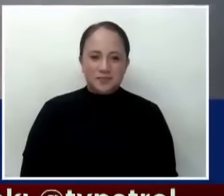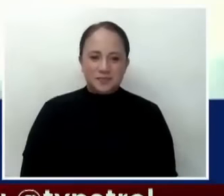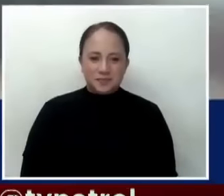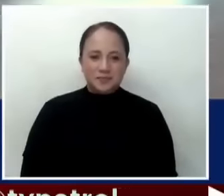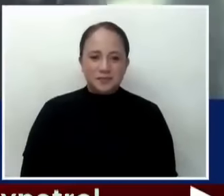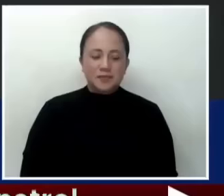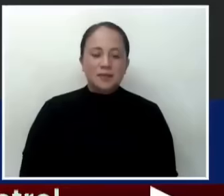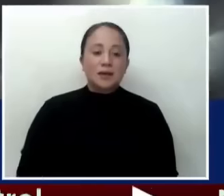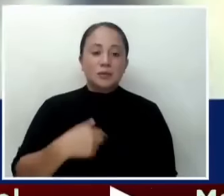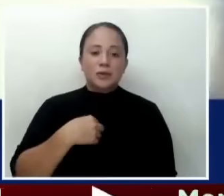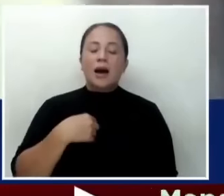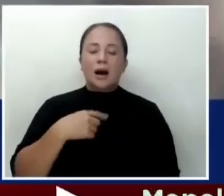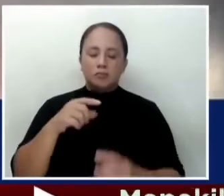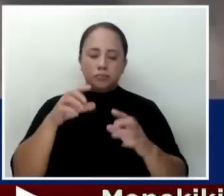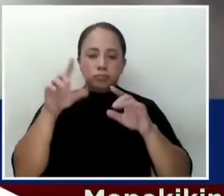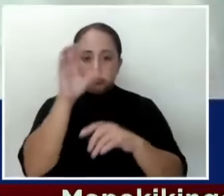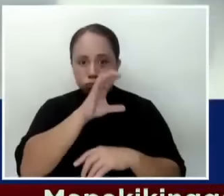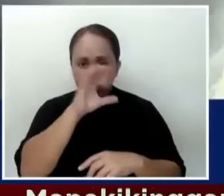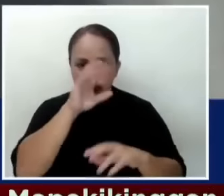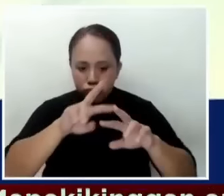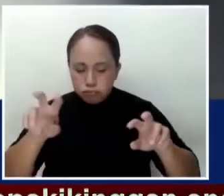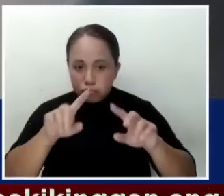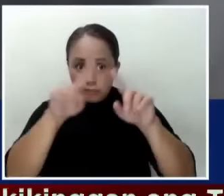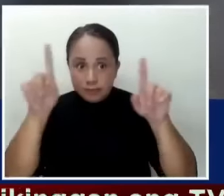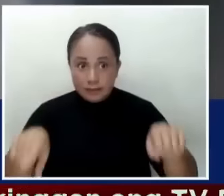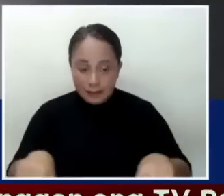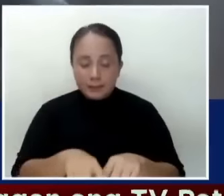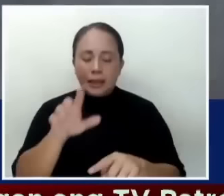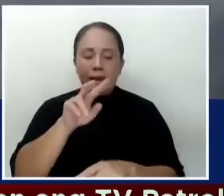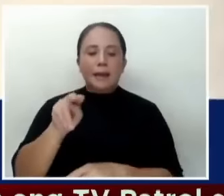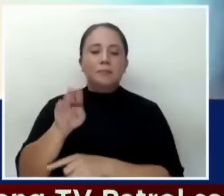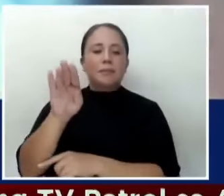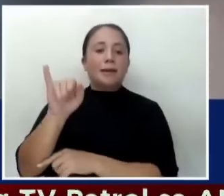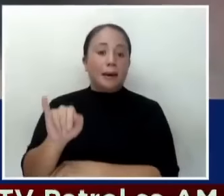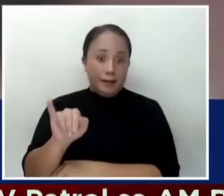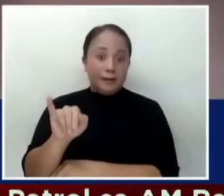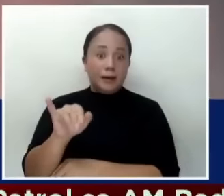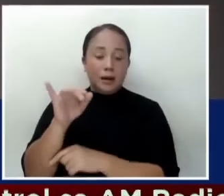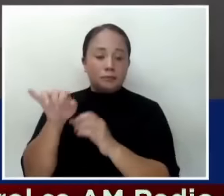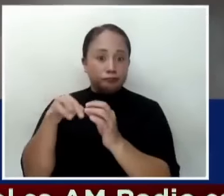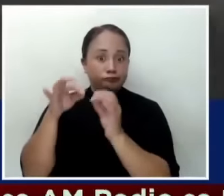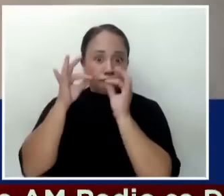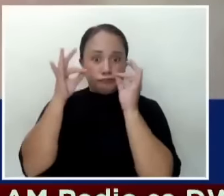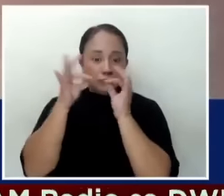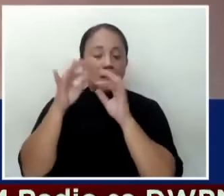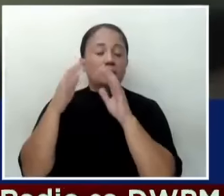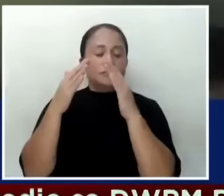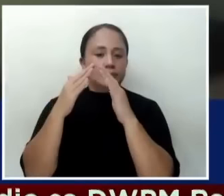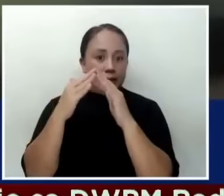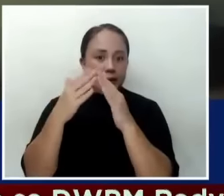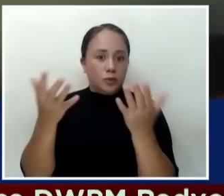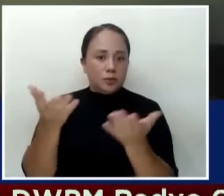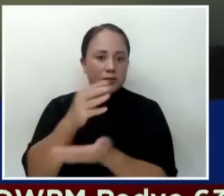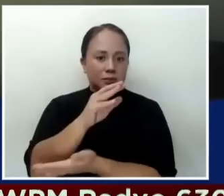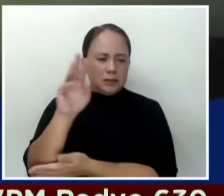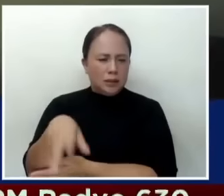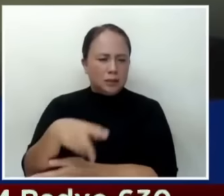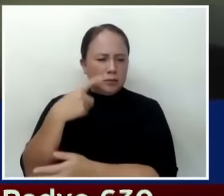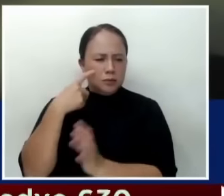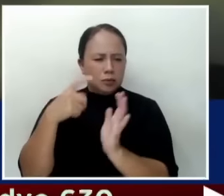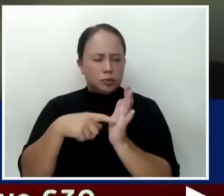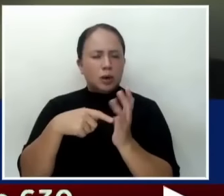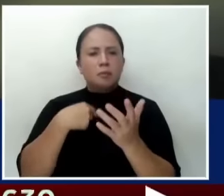Sa bisa ng isang search warrant, pinasok ng NBI Dangerous Drugs Division ang bahay na ito sa Maynila. Napansing